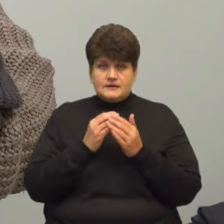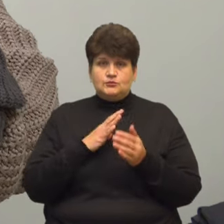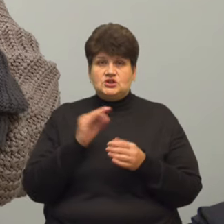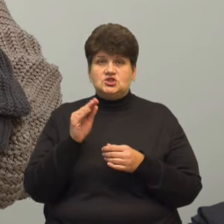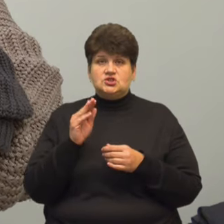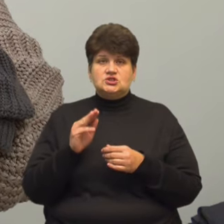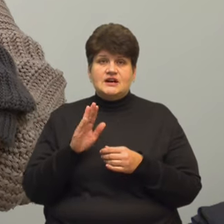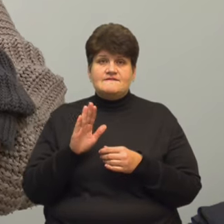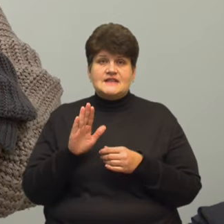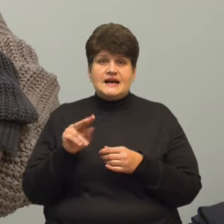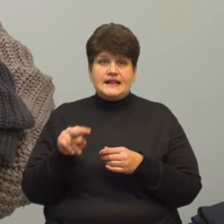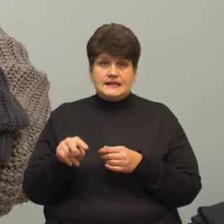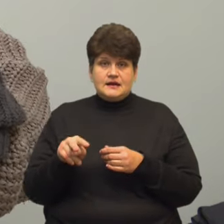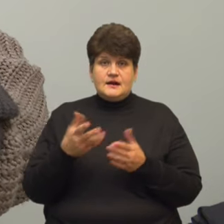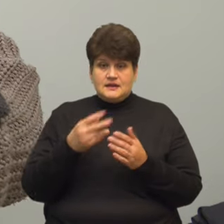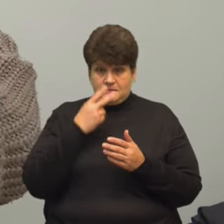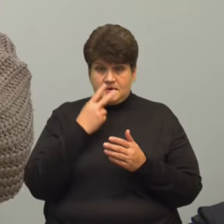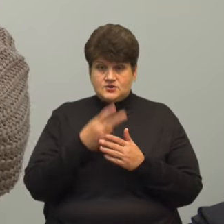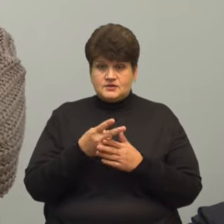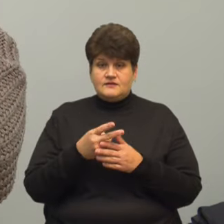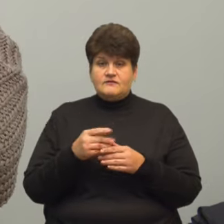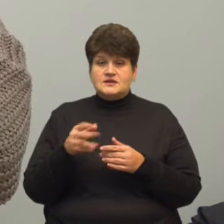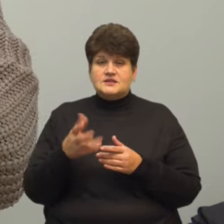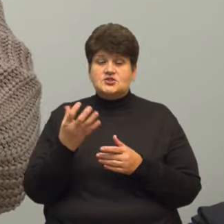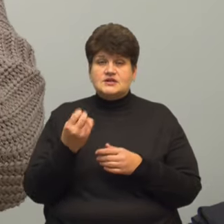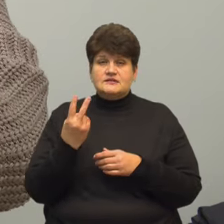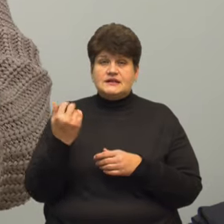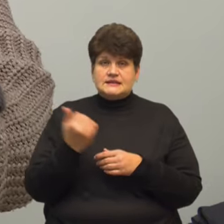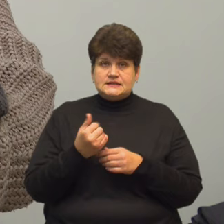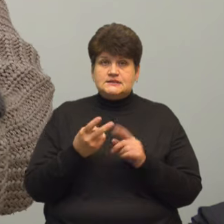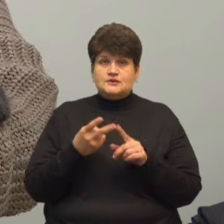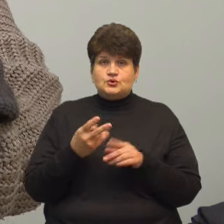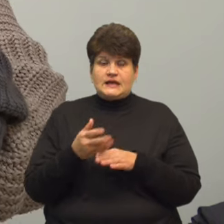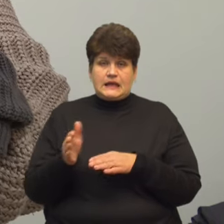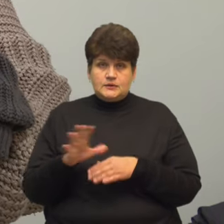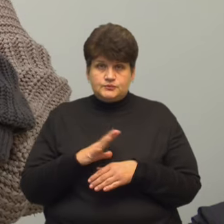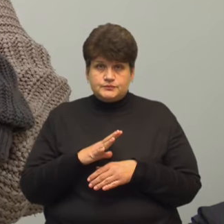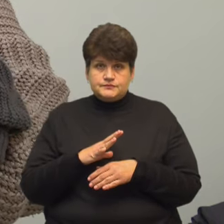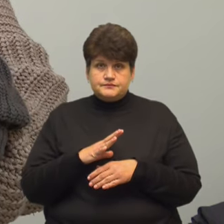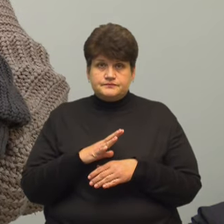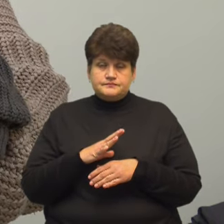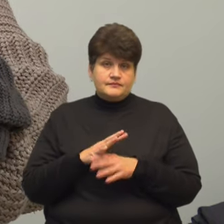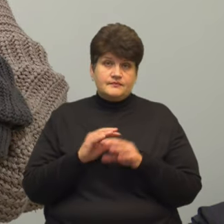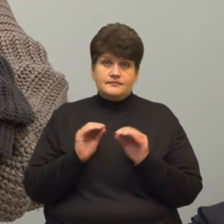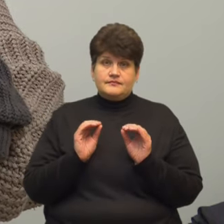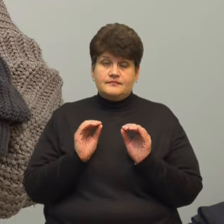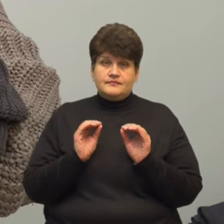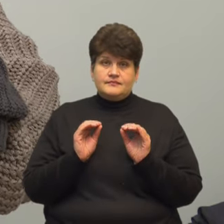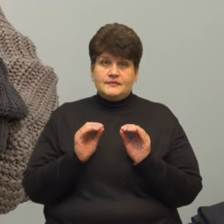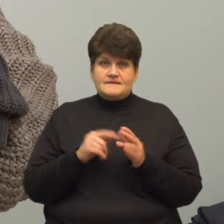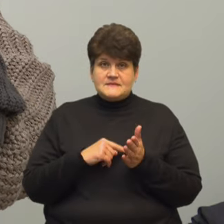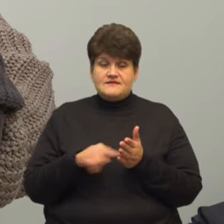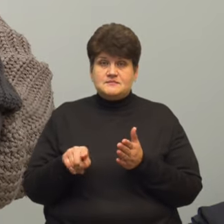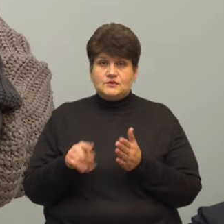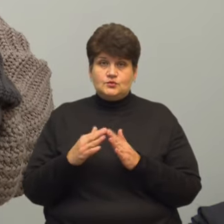швел але бачите потім вийшли іще два тижні на другому етапі все і потом ми виписалися